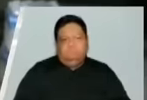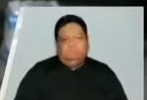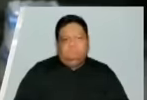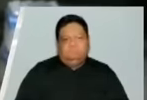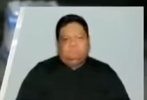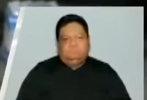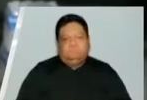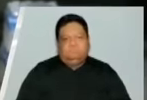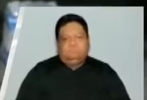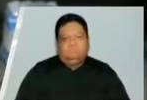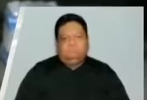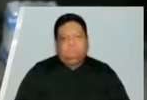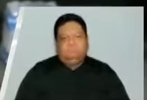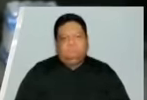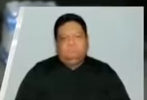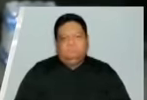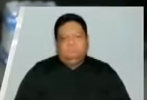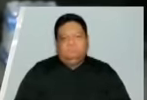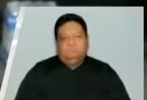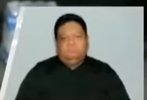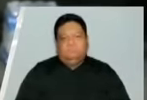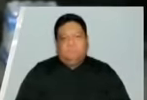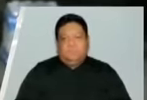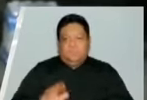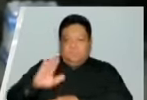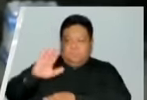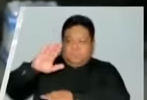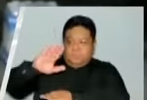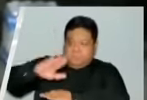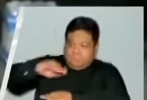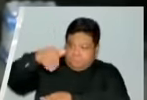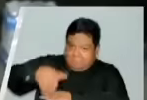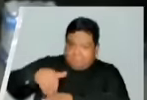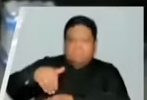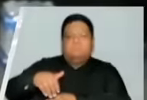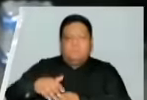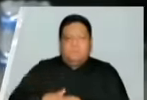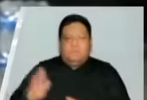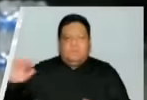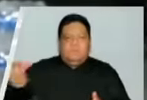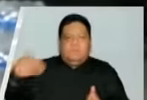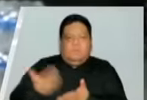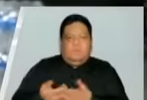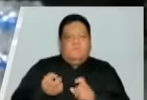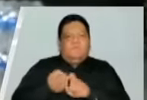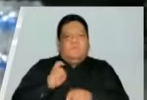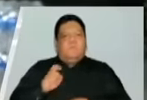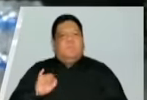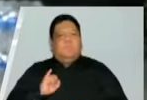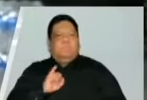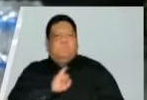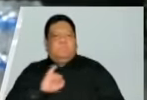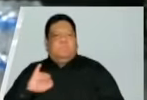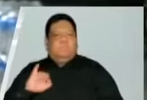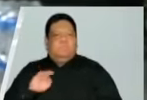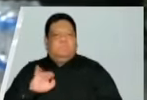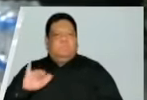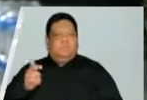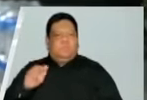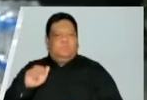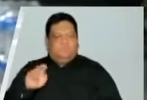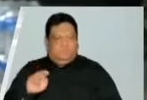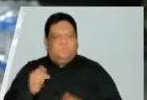Bago mag-gabi, Mel, ay dumating dito sa compound ang mga taga Bureau of Immigration at hanggang ngayon ay ongoing yung ginagawang checking sa